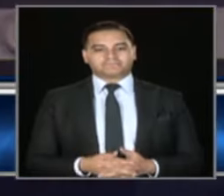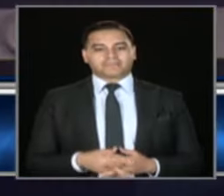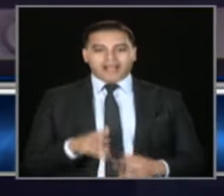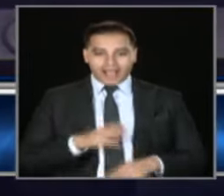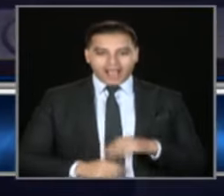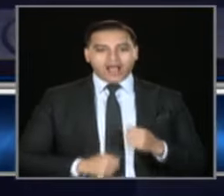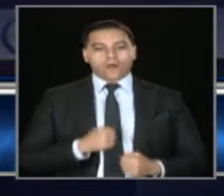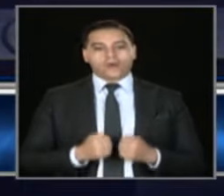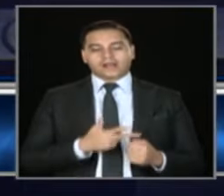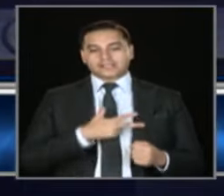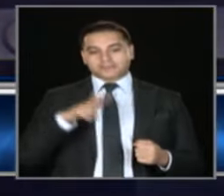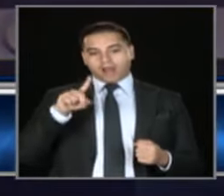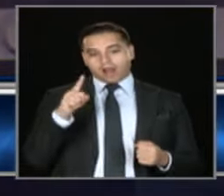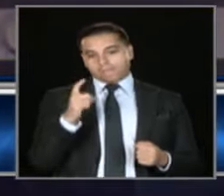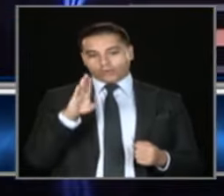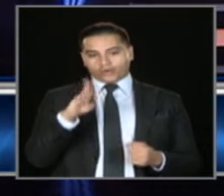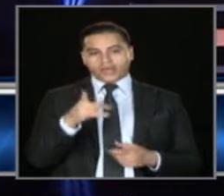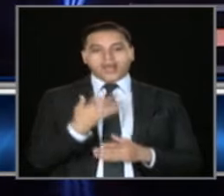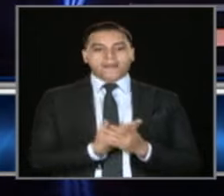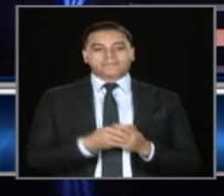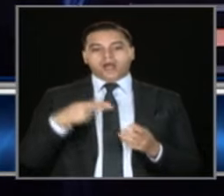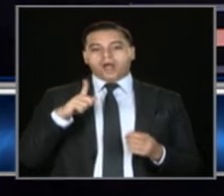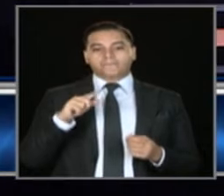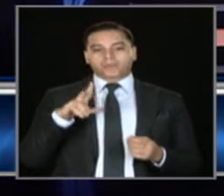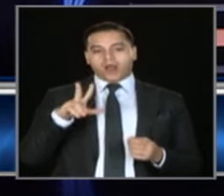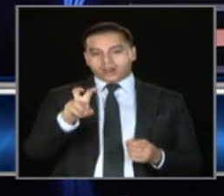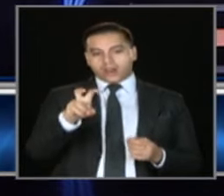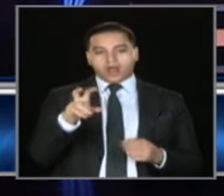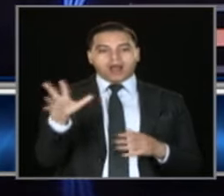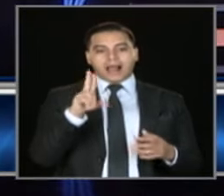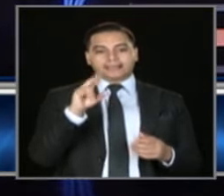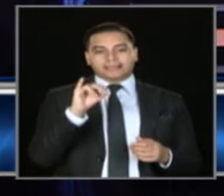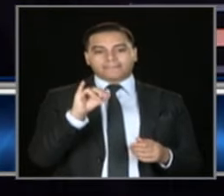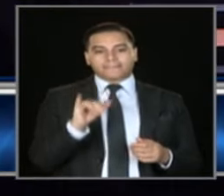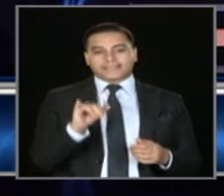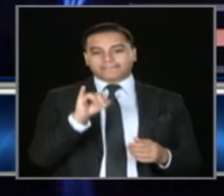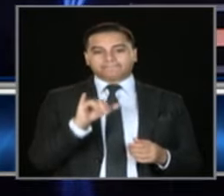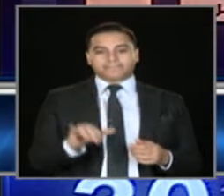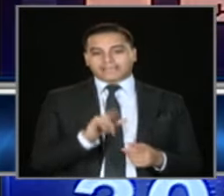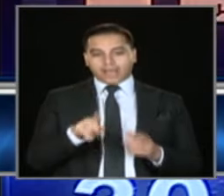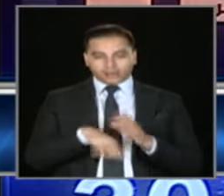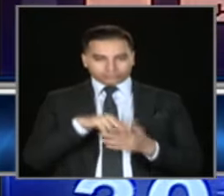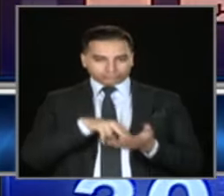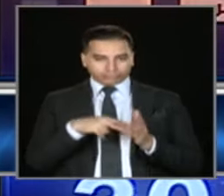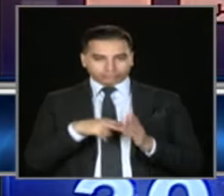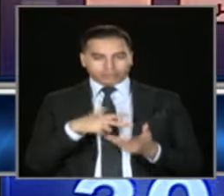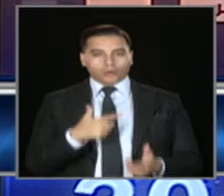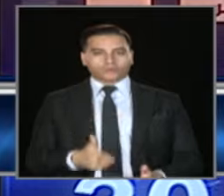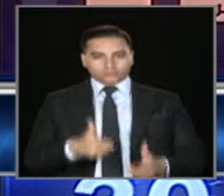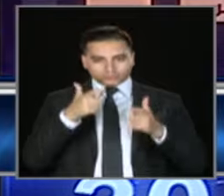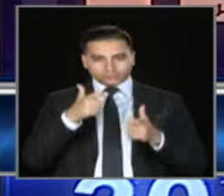حاول البرق ابن عبد الله التميمي اغتيال أحد الصحابة عام 40